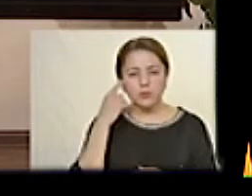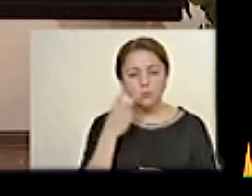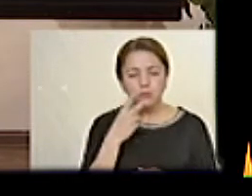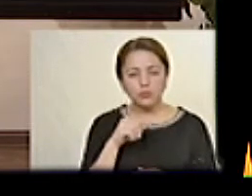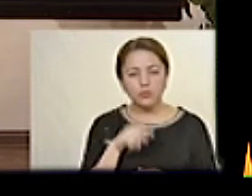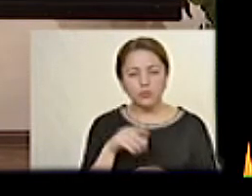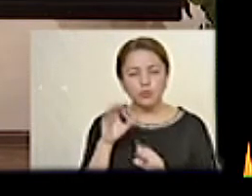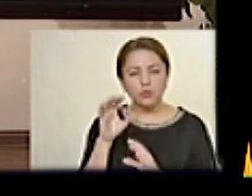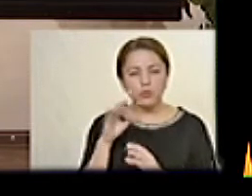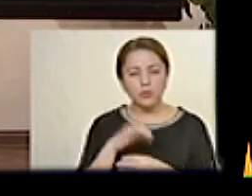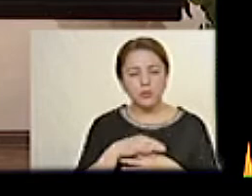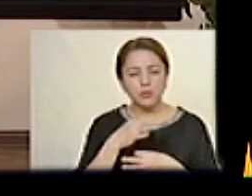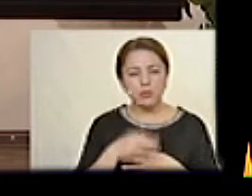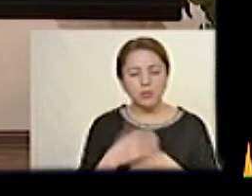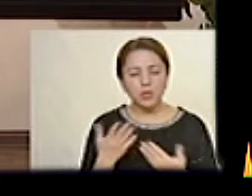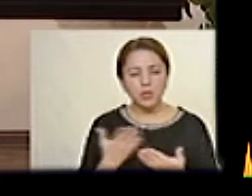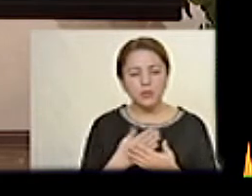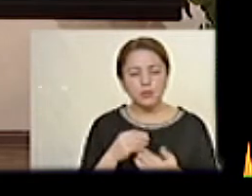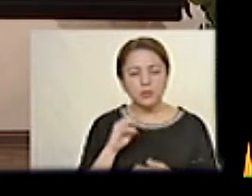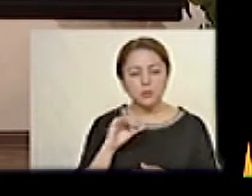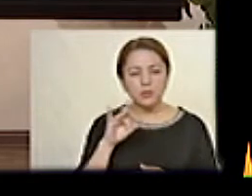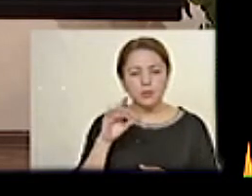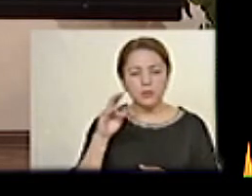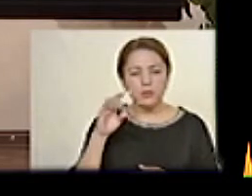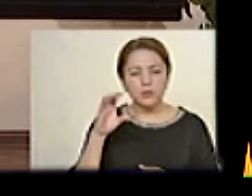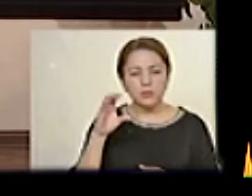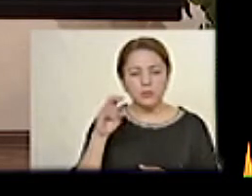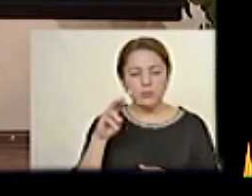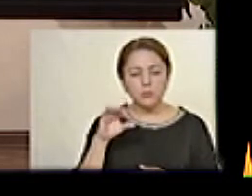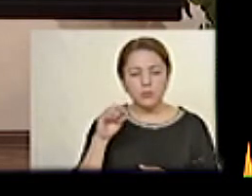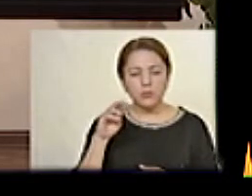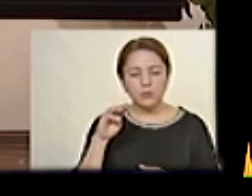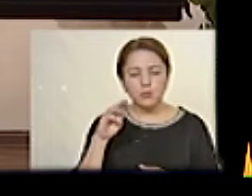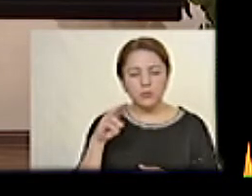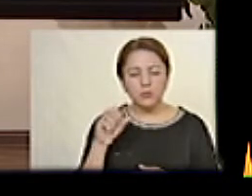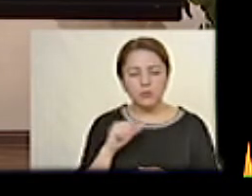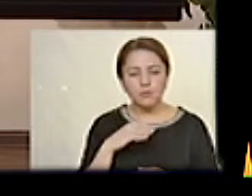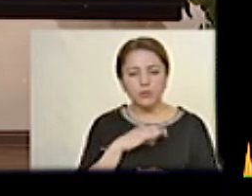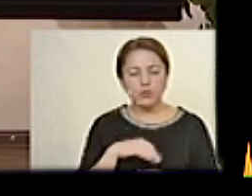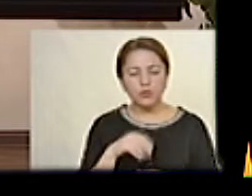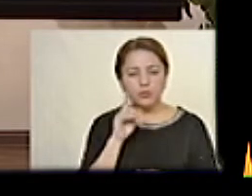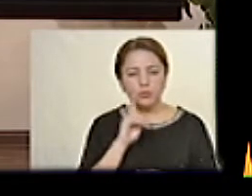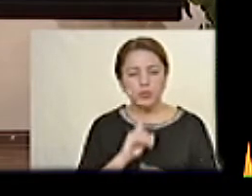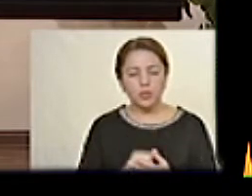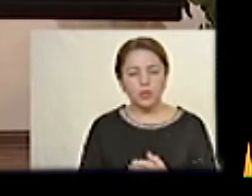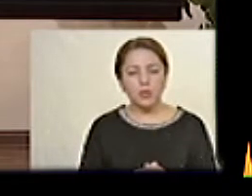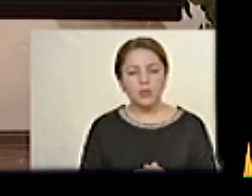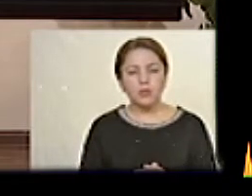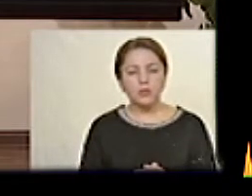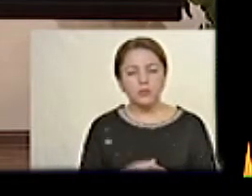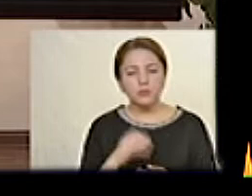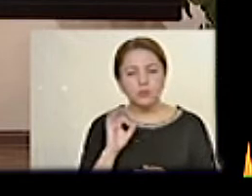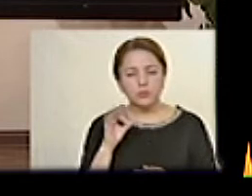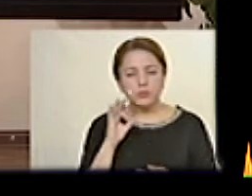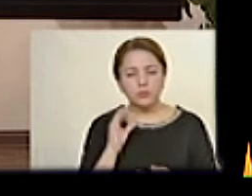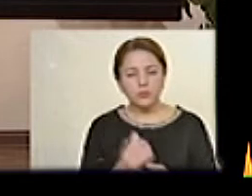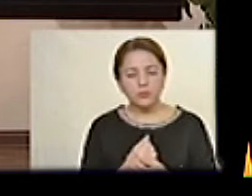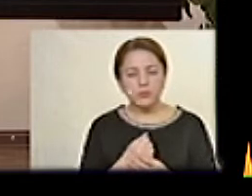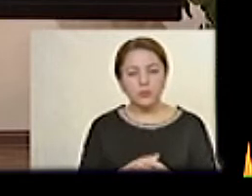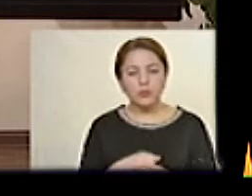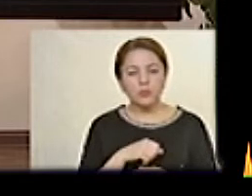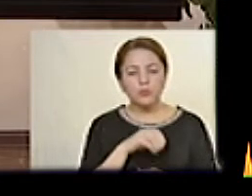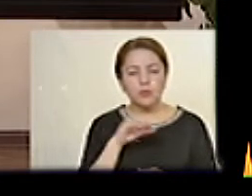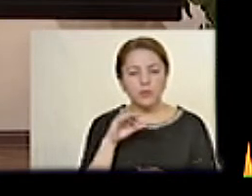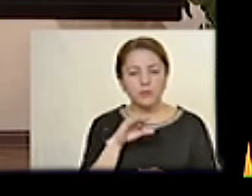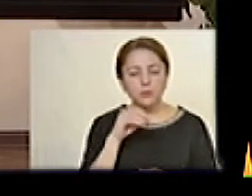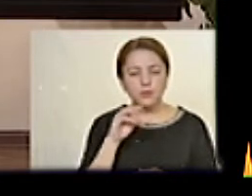tog'li rayonlarda qaysi transport turidan foydalanish qulay? To'g'ri topdingiz, demak, tog'li hududlarda